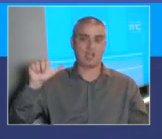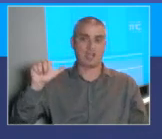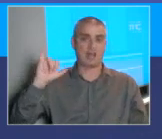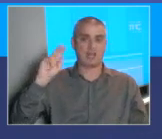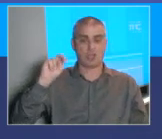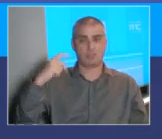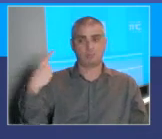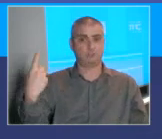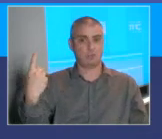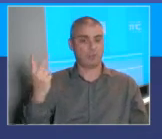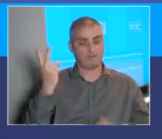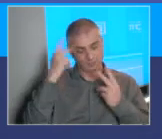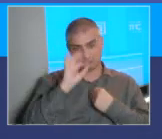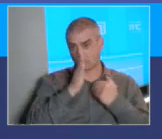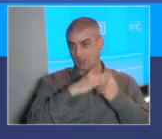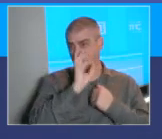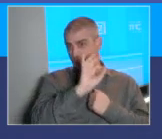עצמו, של עורך דין אייל ינון, אבל בהסדר